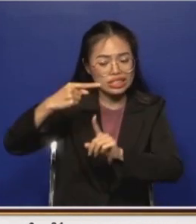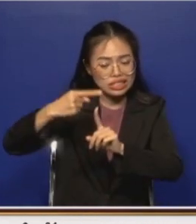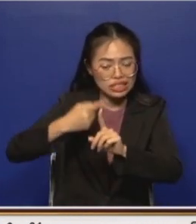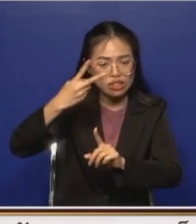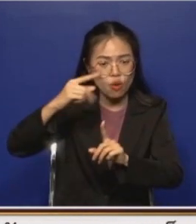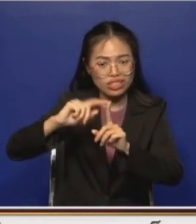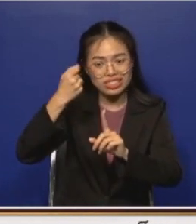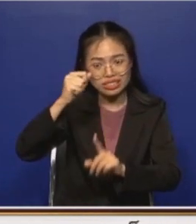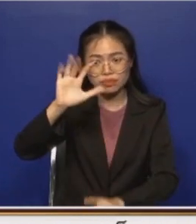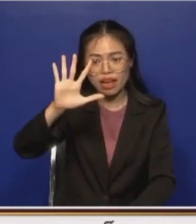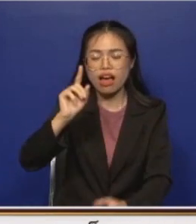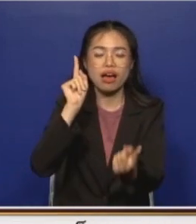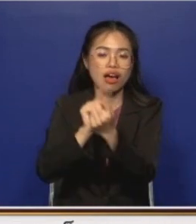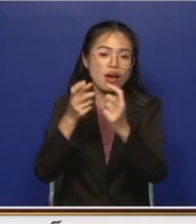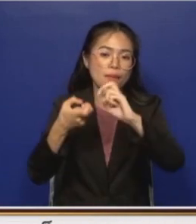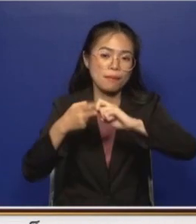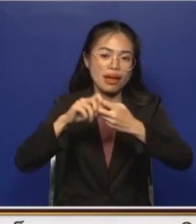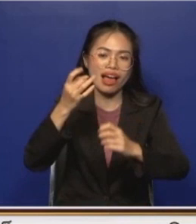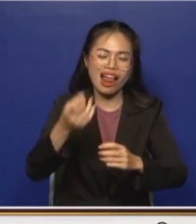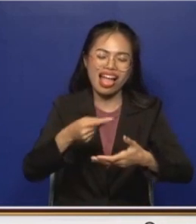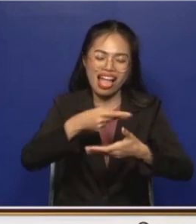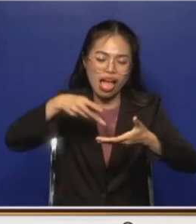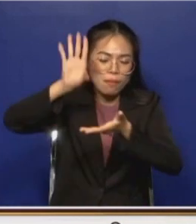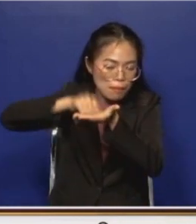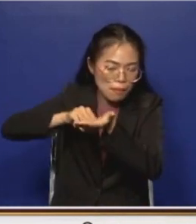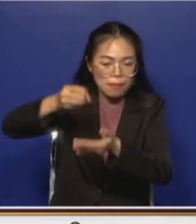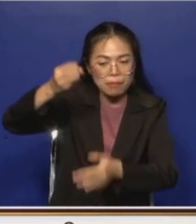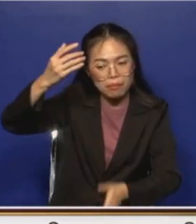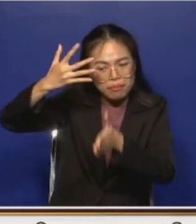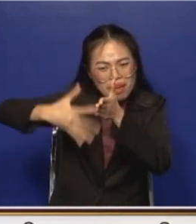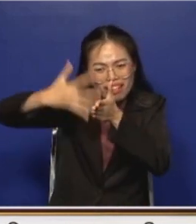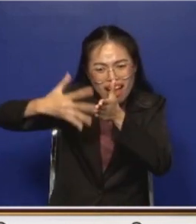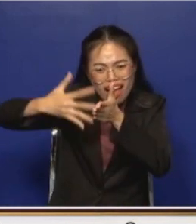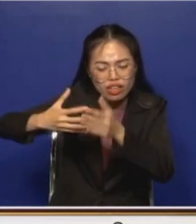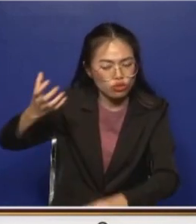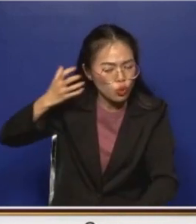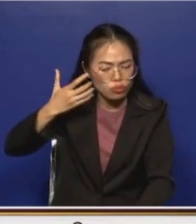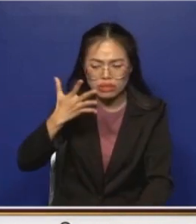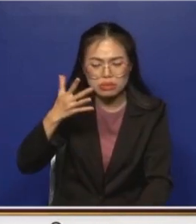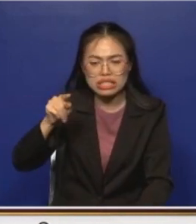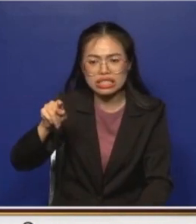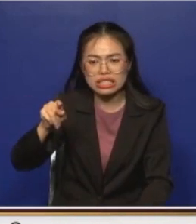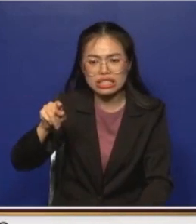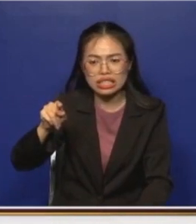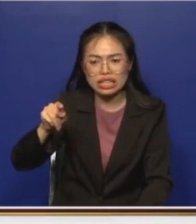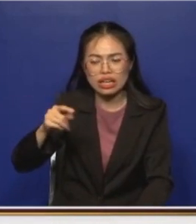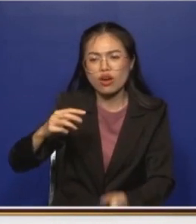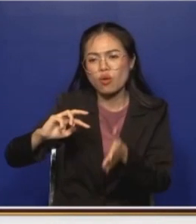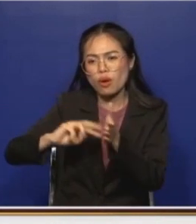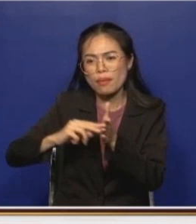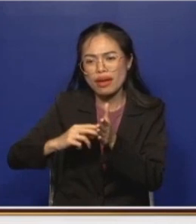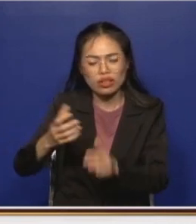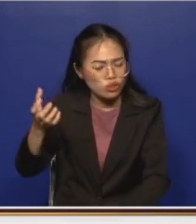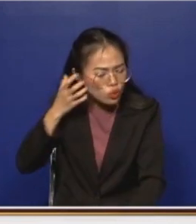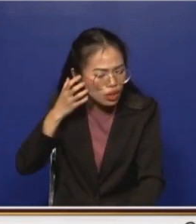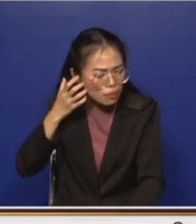ไงเขาไม่มีสมาร์ทโฟนนะรัฐมนตรีบางท่านมาบอกว่าอะไรฮะ ก็ไปซื้อโทรศัพท์ที่เดี๋ยวนี้ช่ว